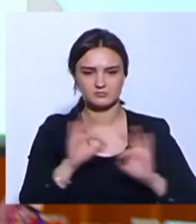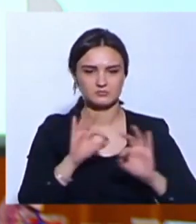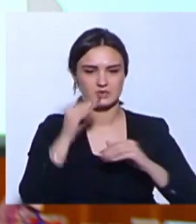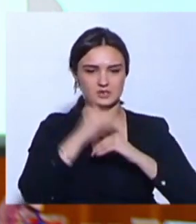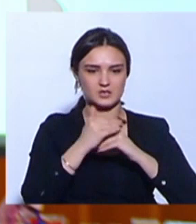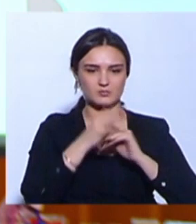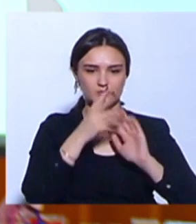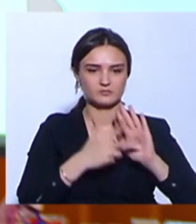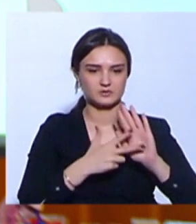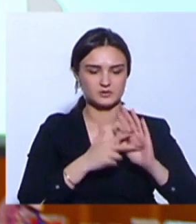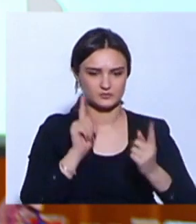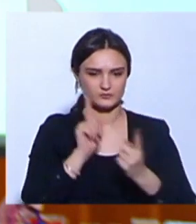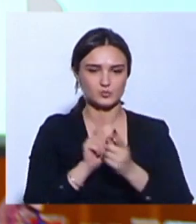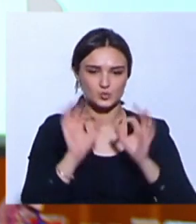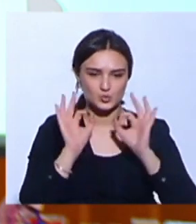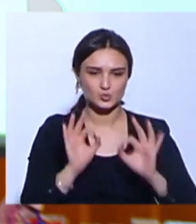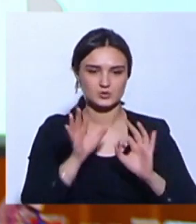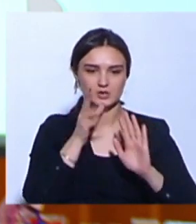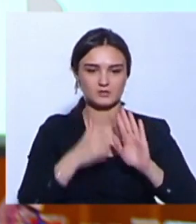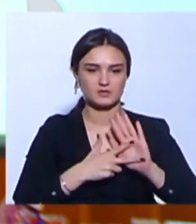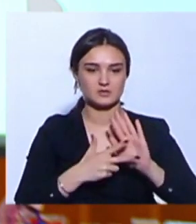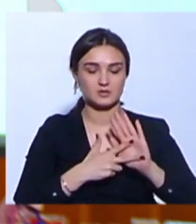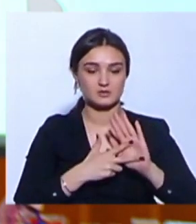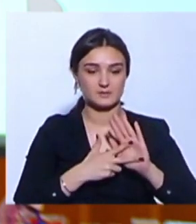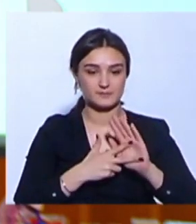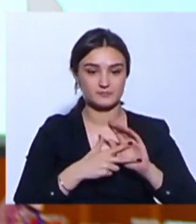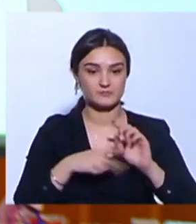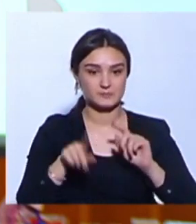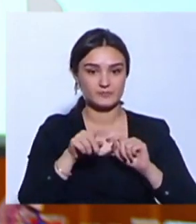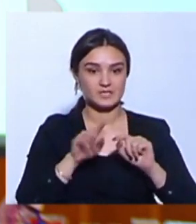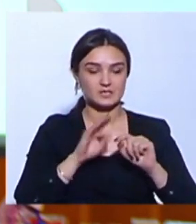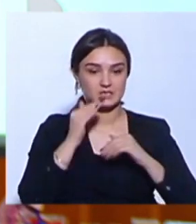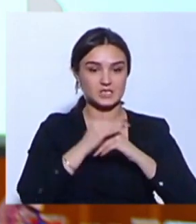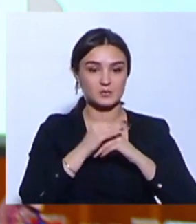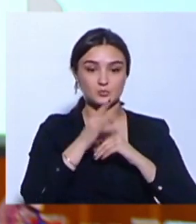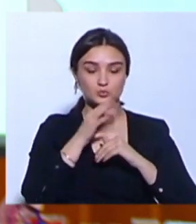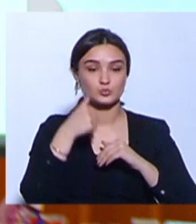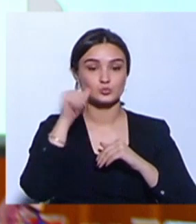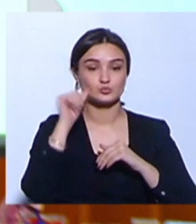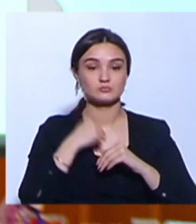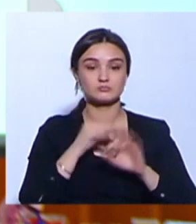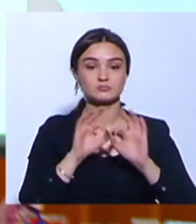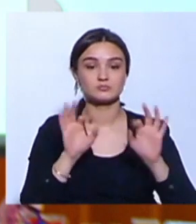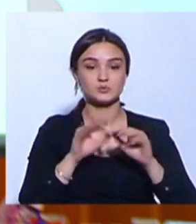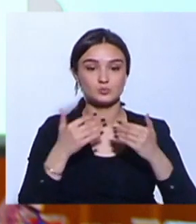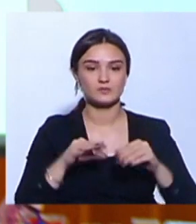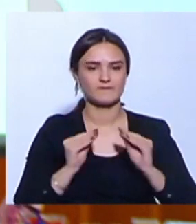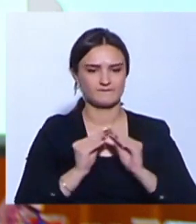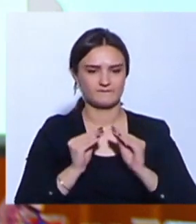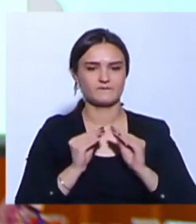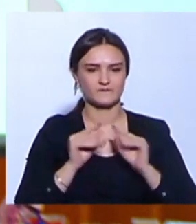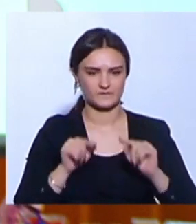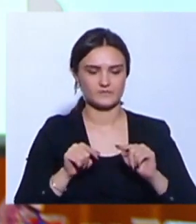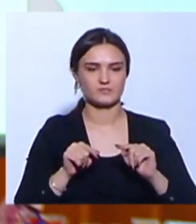ეთერში ვხვდებით ერთმანეთს ზუსტად 8 საათზე. მართალია ჩვენთვის უჩვეულო დროს, მაგრამ როგორც გუშინ გითხარით, ჩვეული ფორმატით.